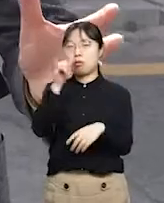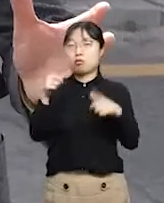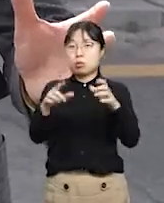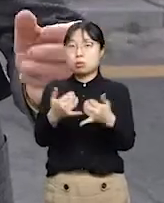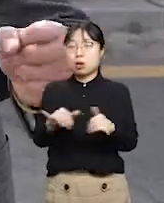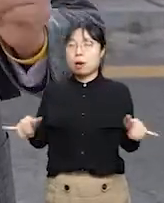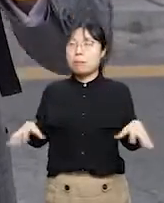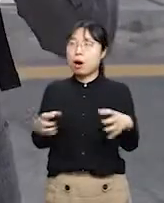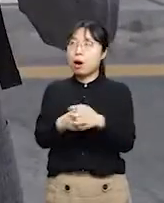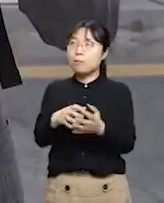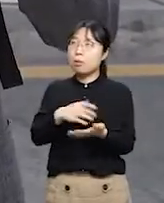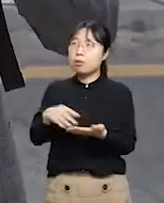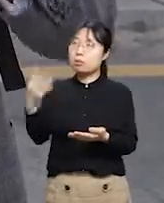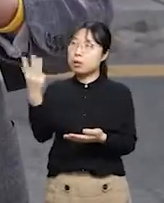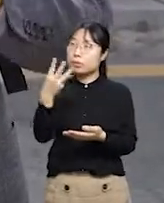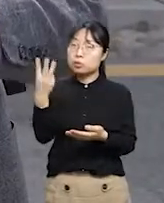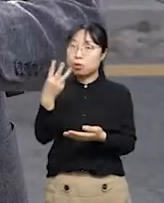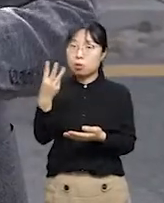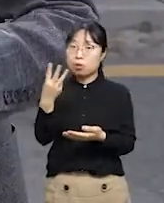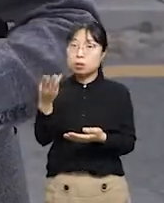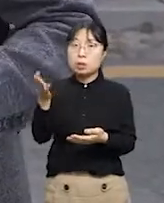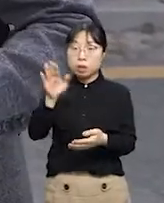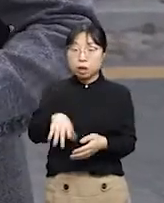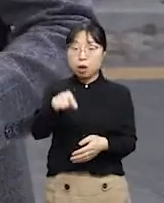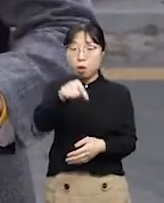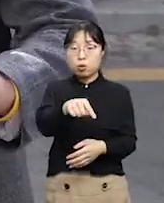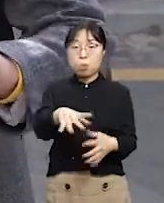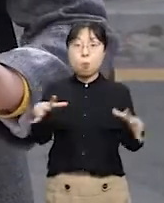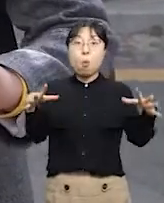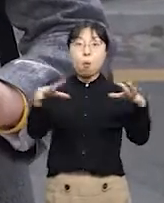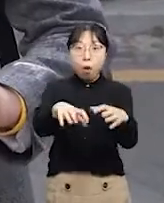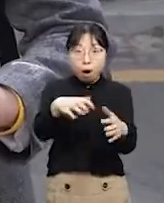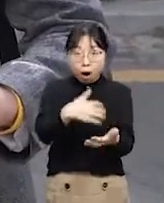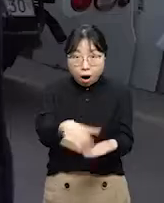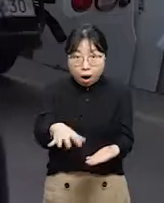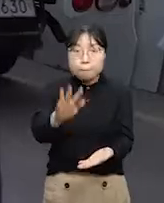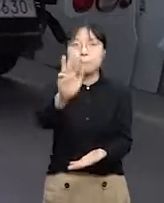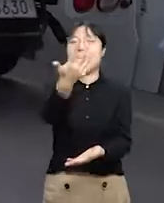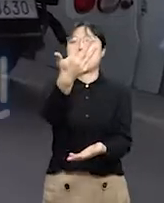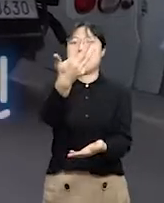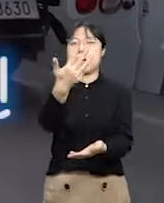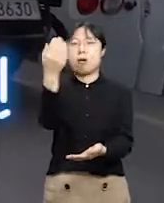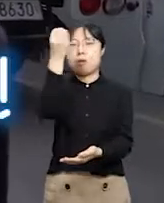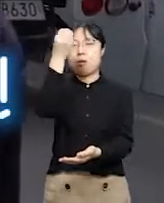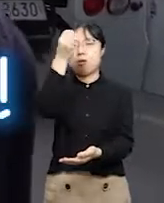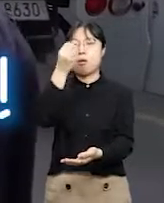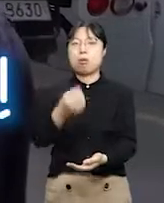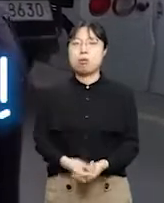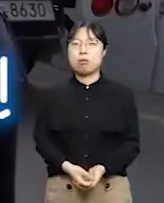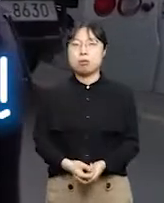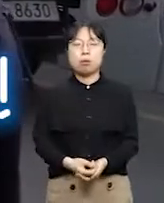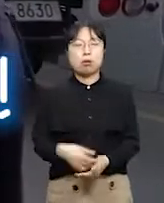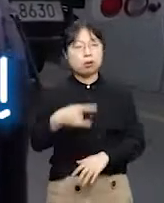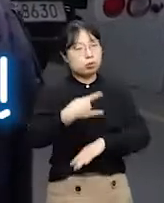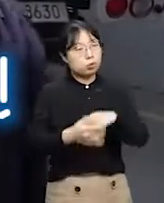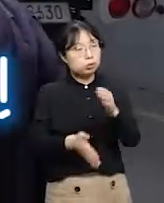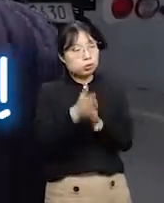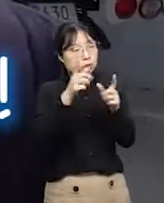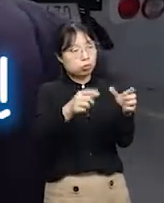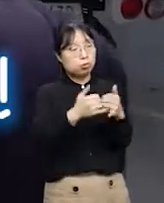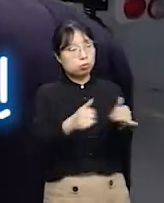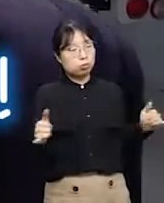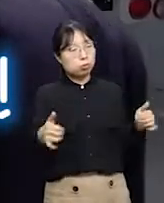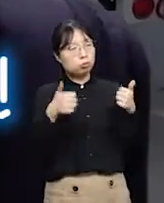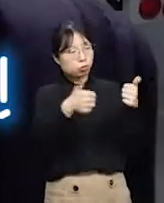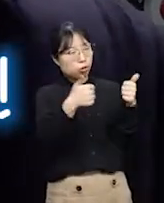명 됐는데 야~ 여기에 모인 사람이 800여 명이나 모였어요. 야, 의왕 시민 대단했네요.